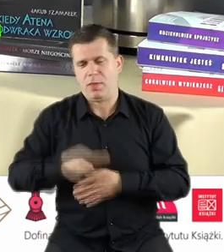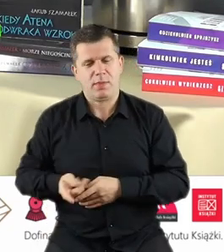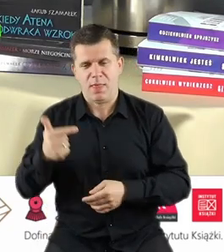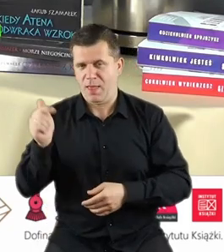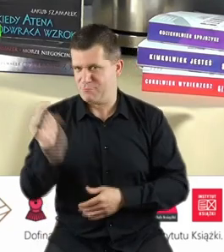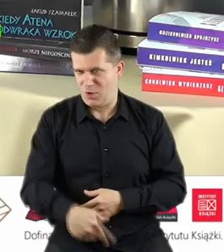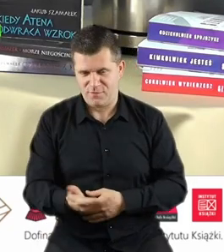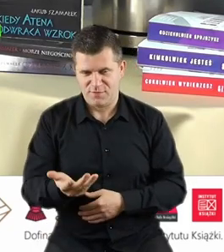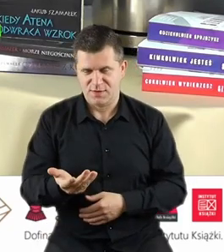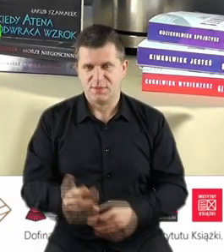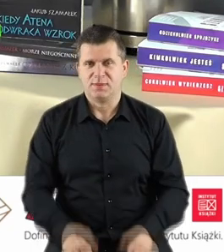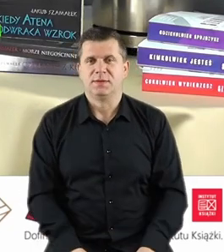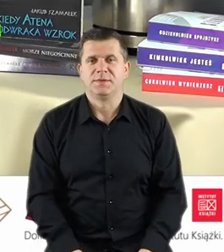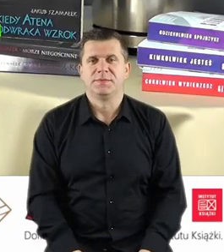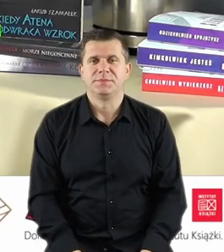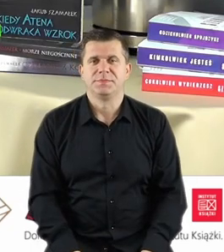albo